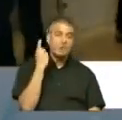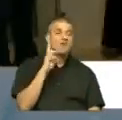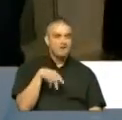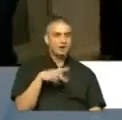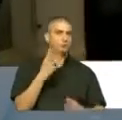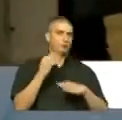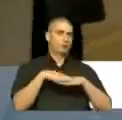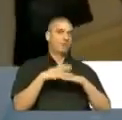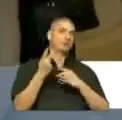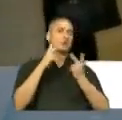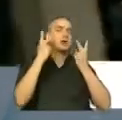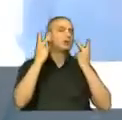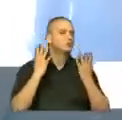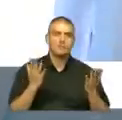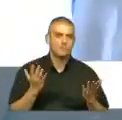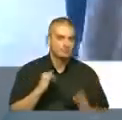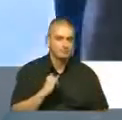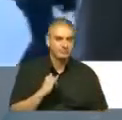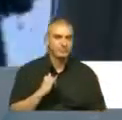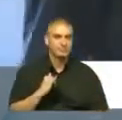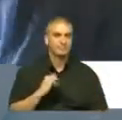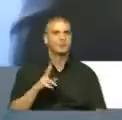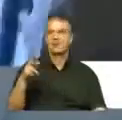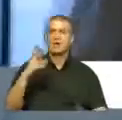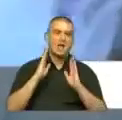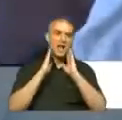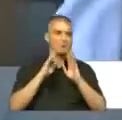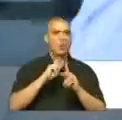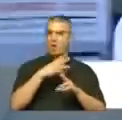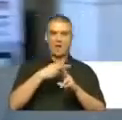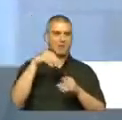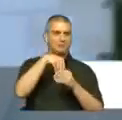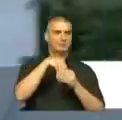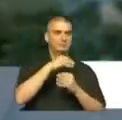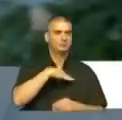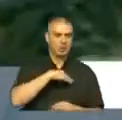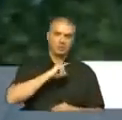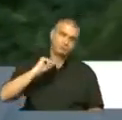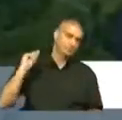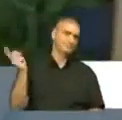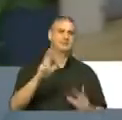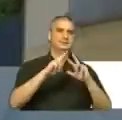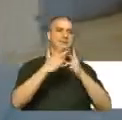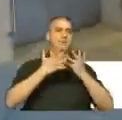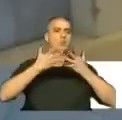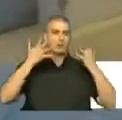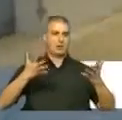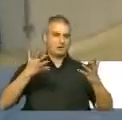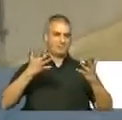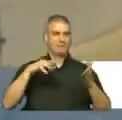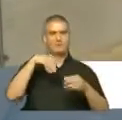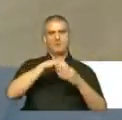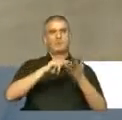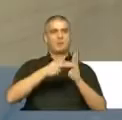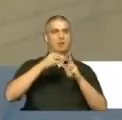משימה הרבה יותר חשובה, והיא להשיב את האמון לא רק של המצביעים שלנו אלא בכלל של הציבור הרחב בפוליטיקה,